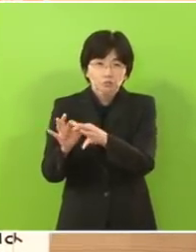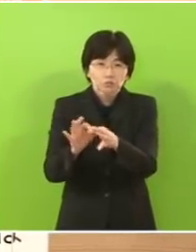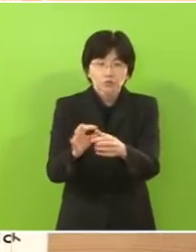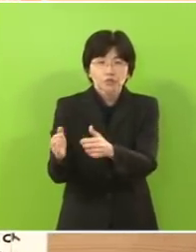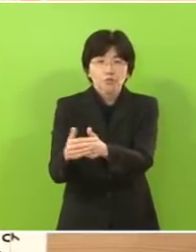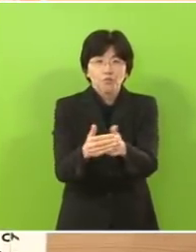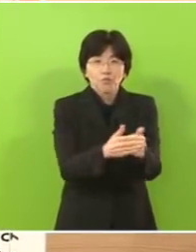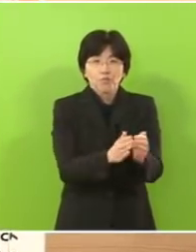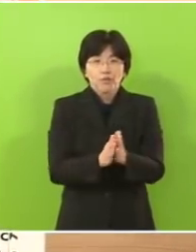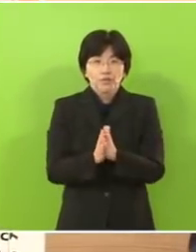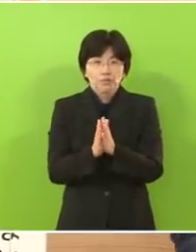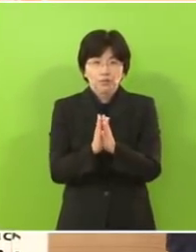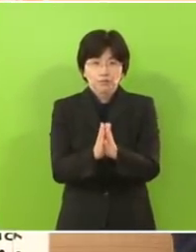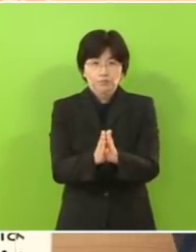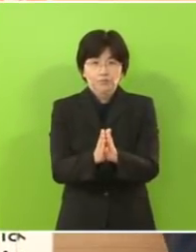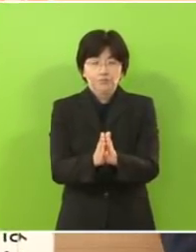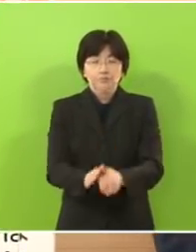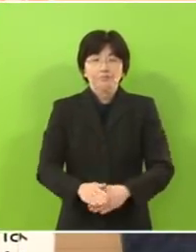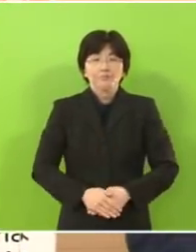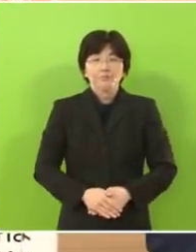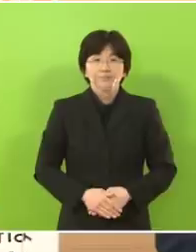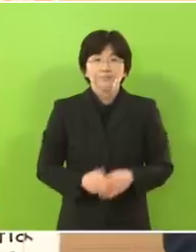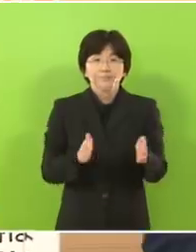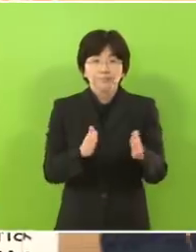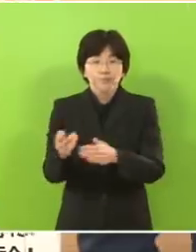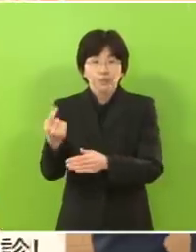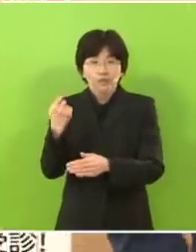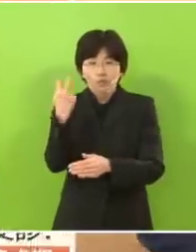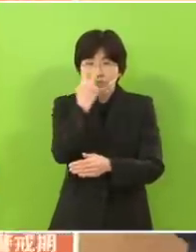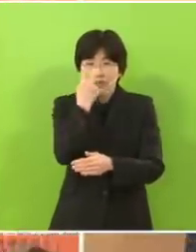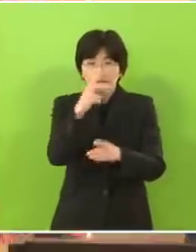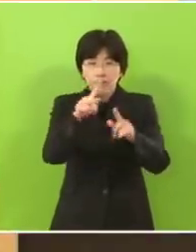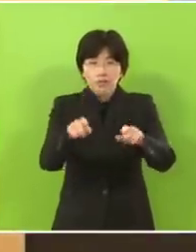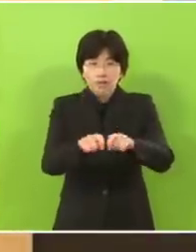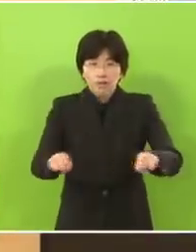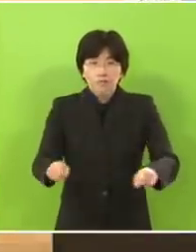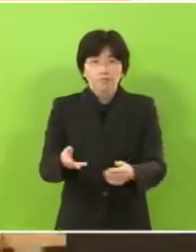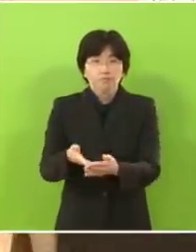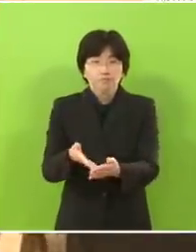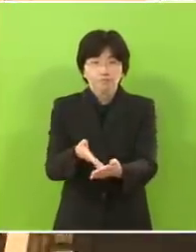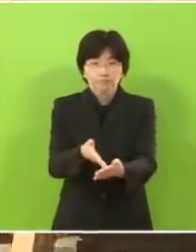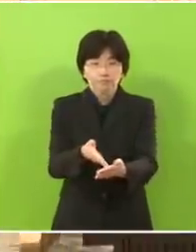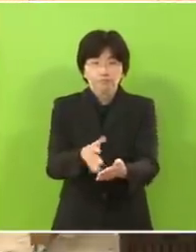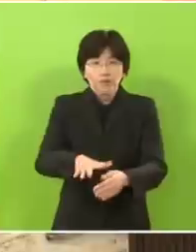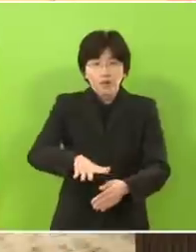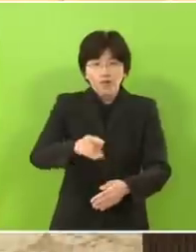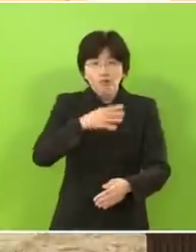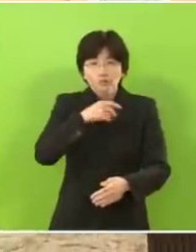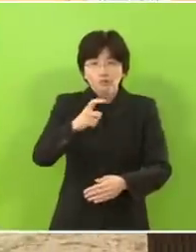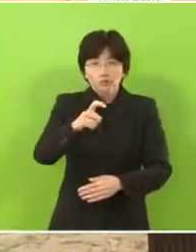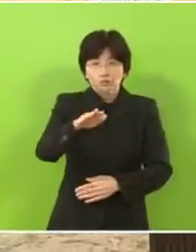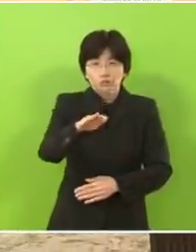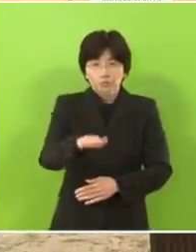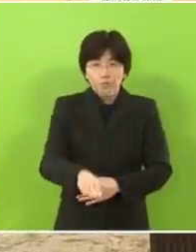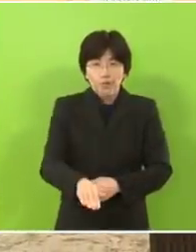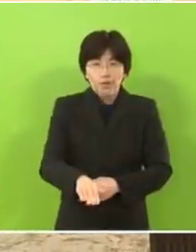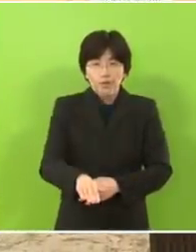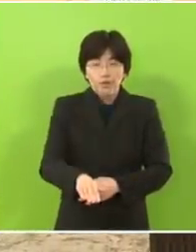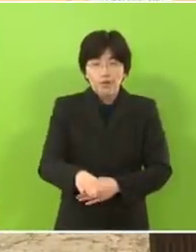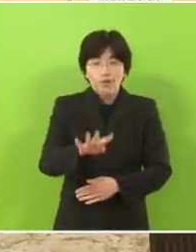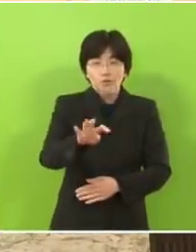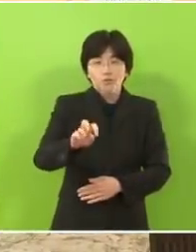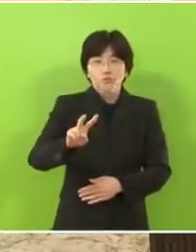協力お願いいたしますそれでは昨日の検査結果ですがまず10歳未満が